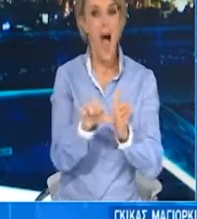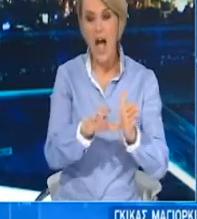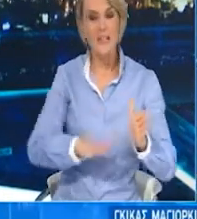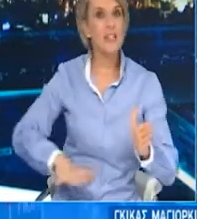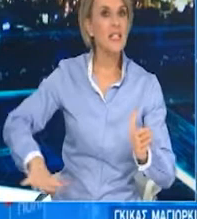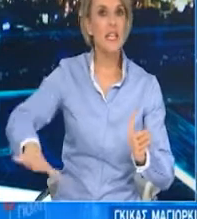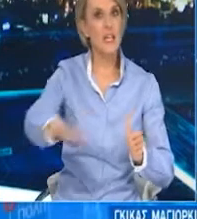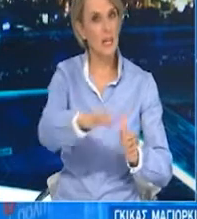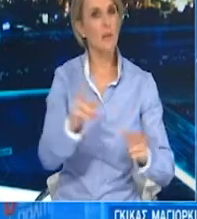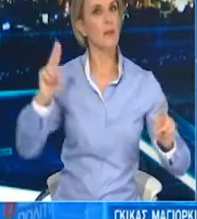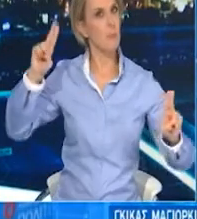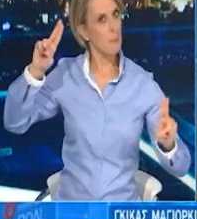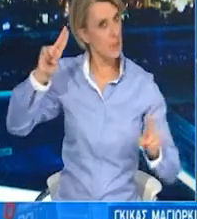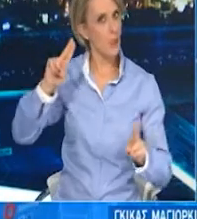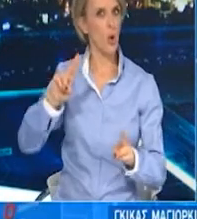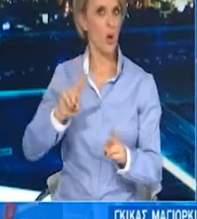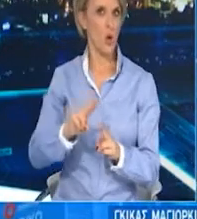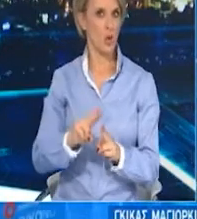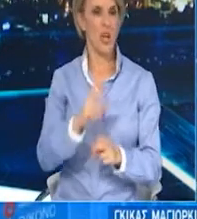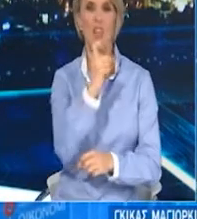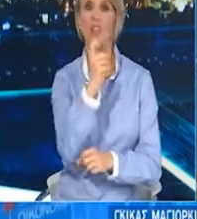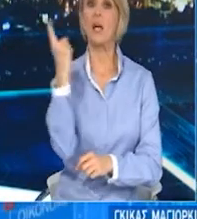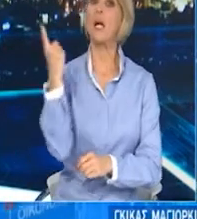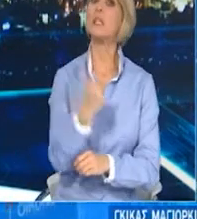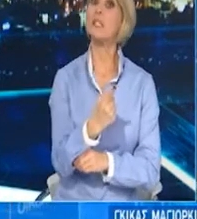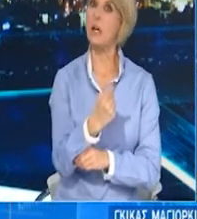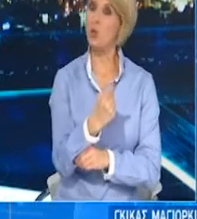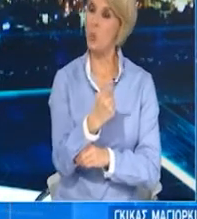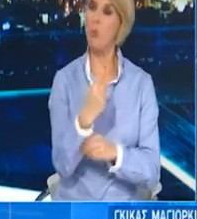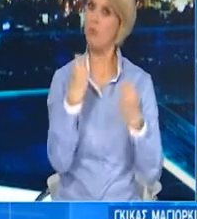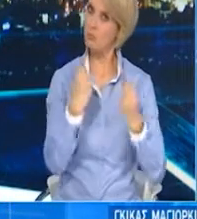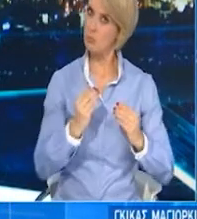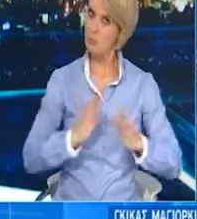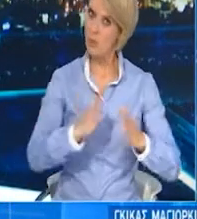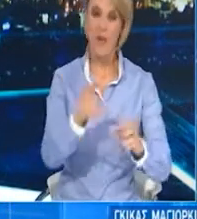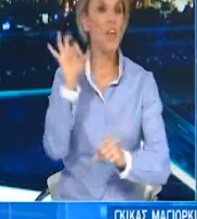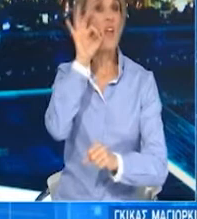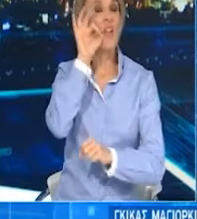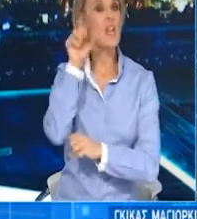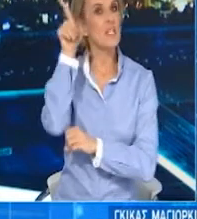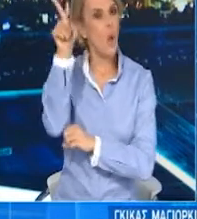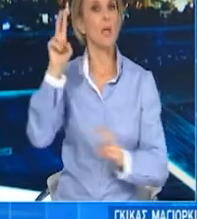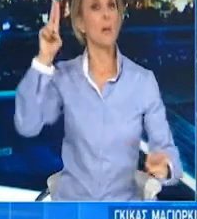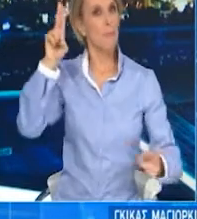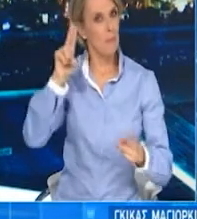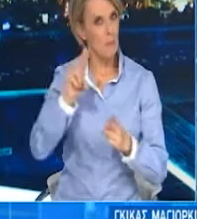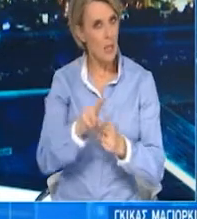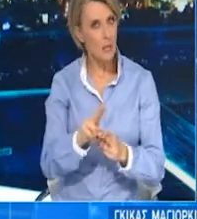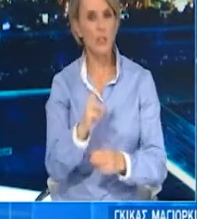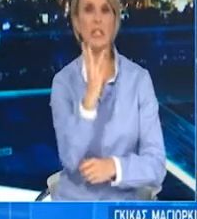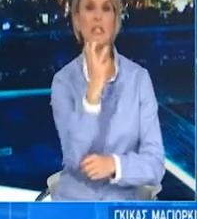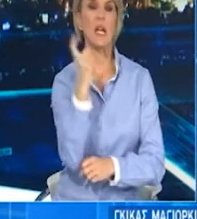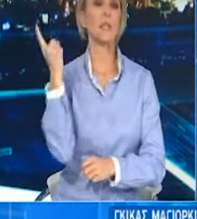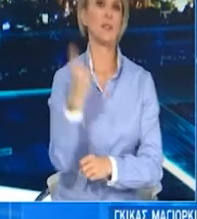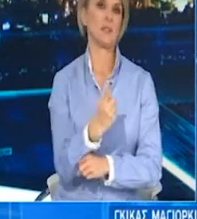συνέχισε να συρρυκνώνεται, καταγράφοντας έως και 10% λιγότερες διαγνώσεις, ενώ στη Θεσσαλονίκη η συρρύκνωση διατηρήθηκε στο αριθμό των